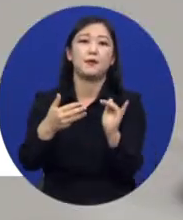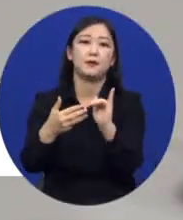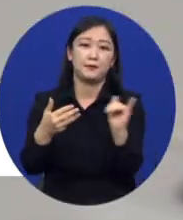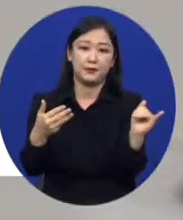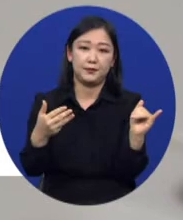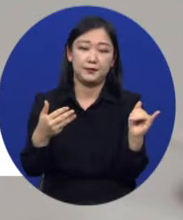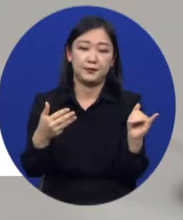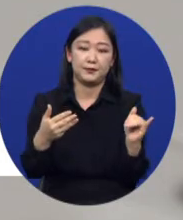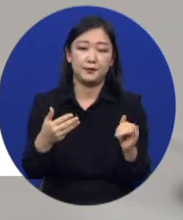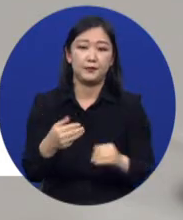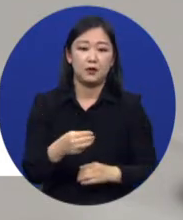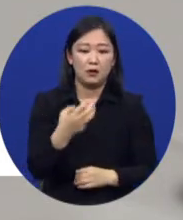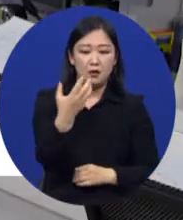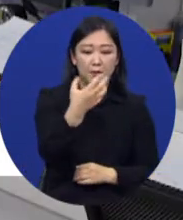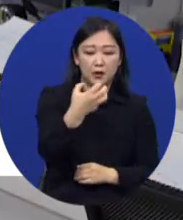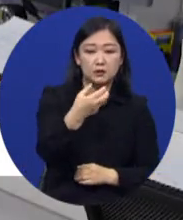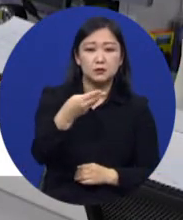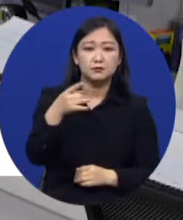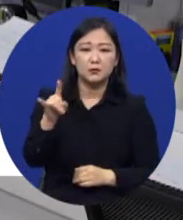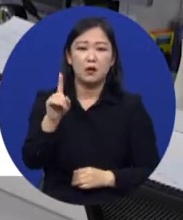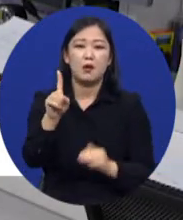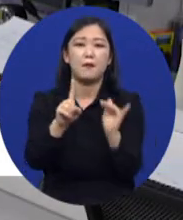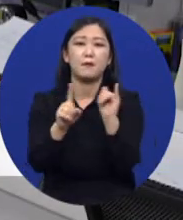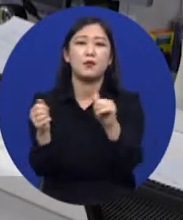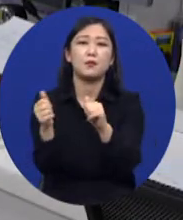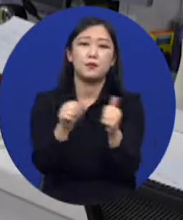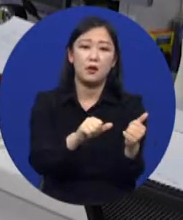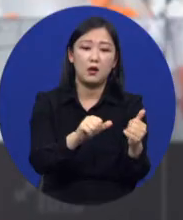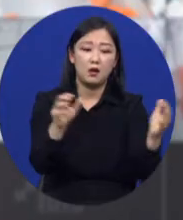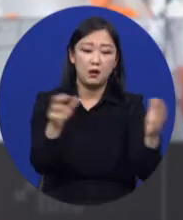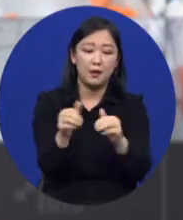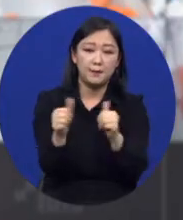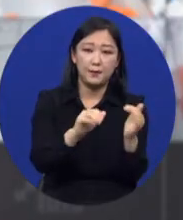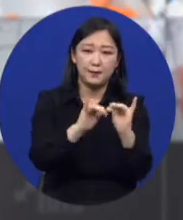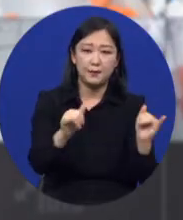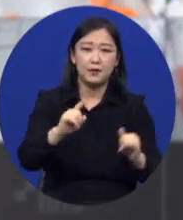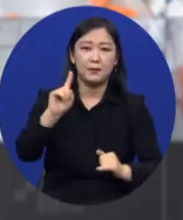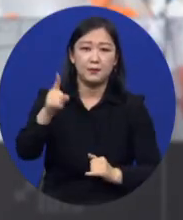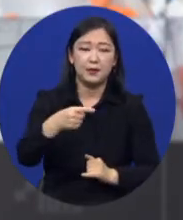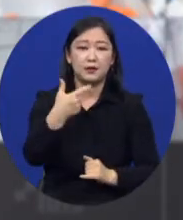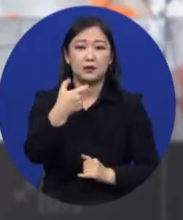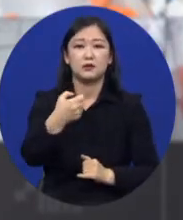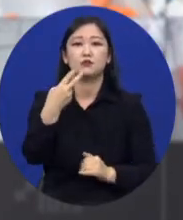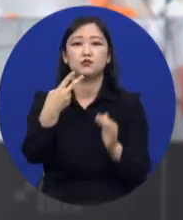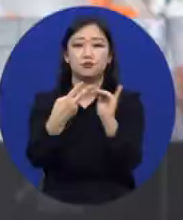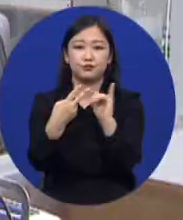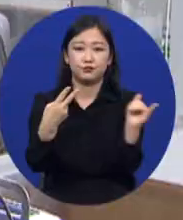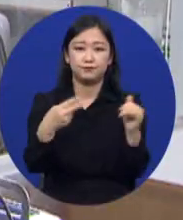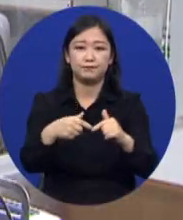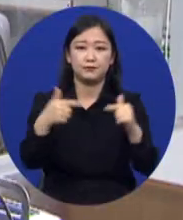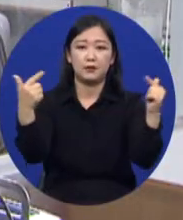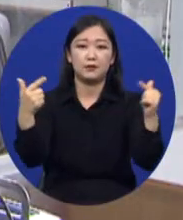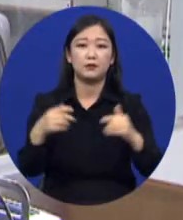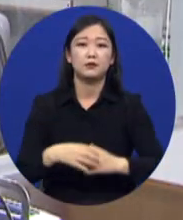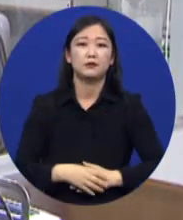입니다 한편 80대 확진 자 한 명이 숨져 누적 사망자는 백 예순 두 명으로 늘었습니다